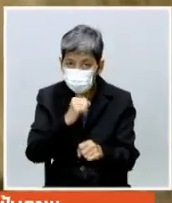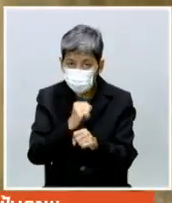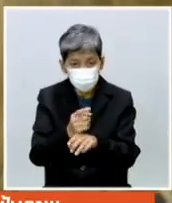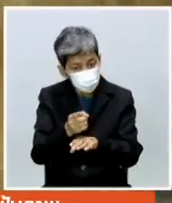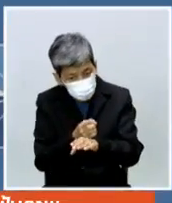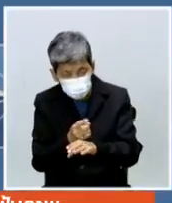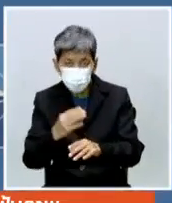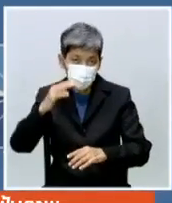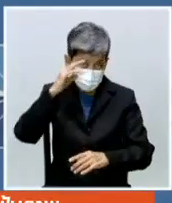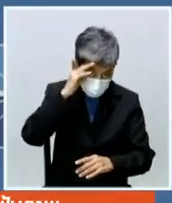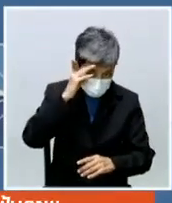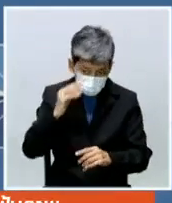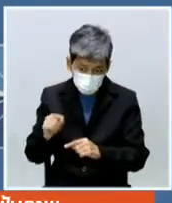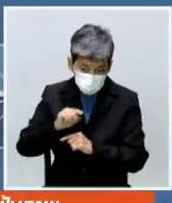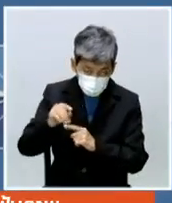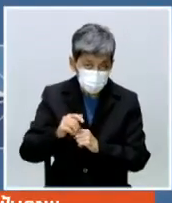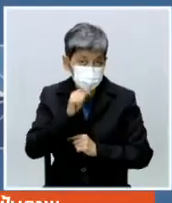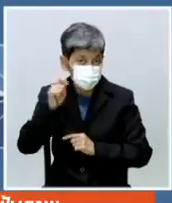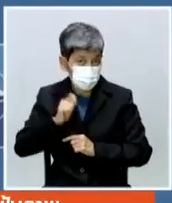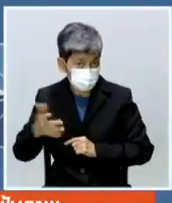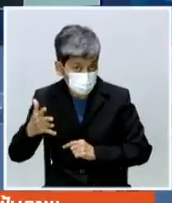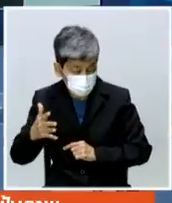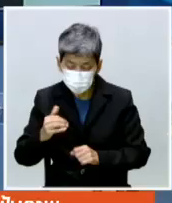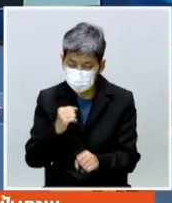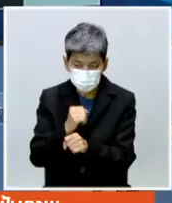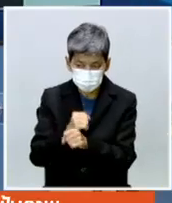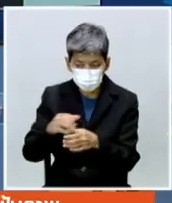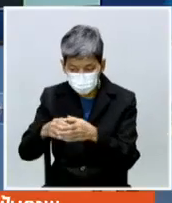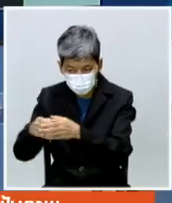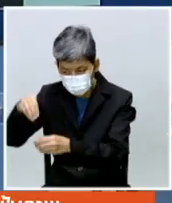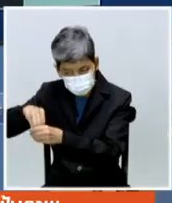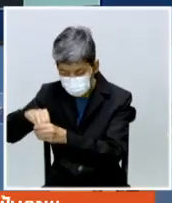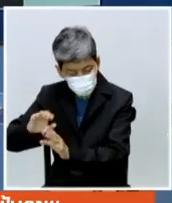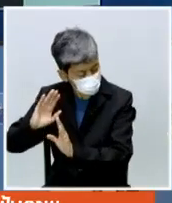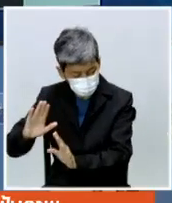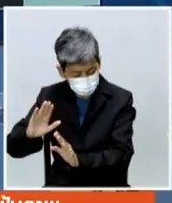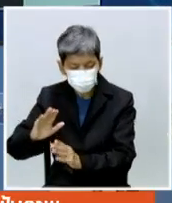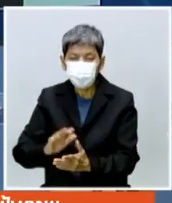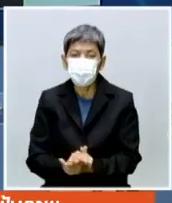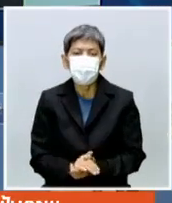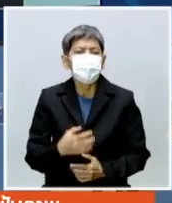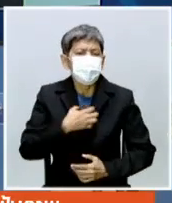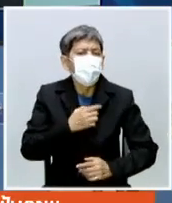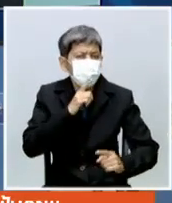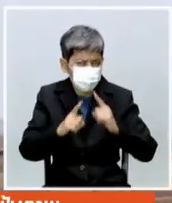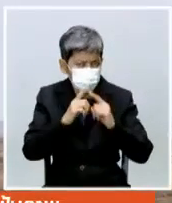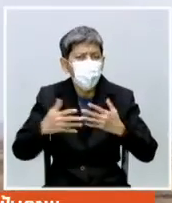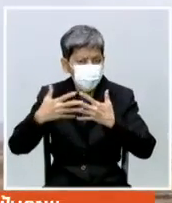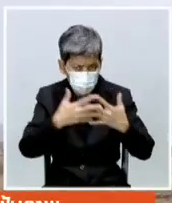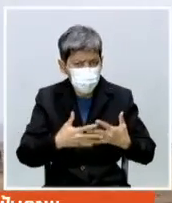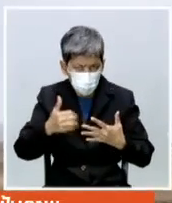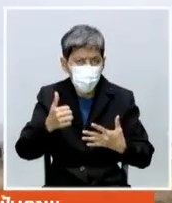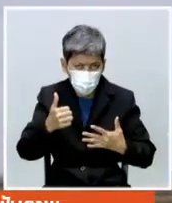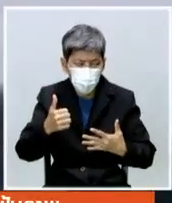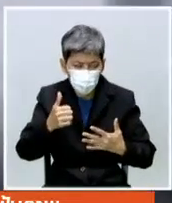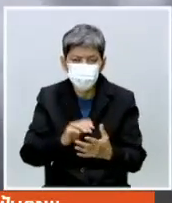าวุธหรือว่ากองทหารถูกส่งไปที่ยูเครนโดยตรงก็คือไม่มีการตั้งฐานทัพในยูเครนนั่นเองค่ะและต้องการเจรจากับสหรัฐโดยตรง